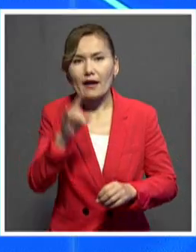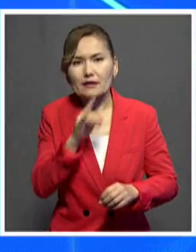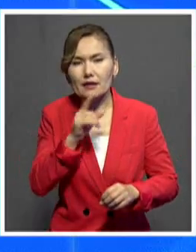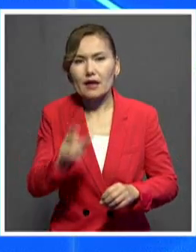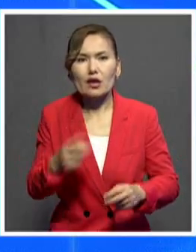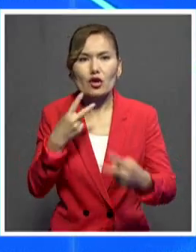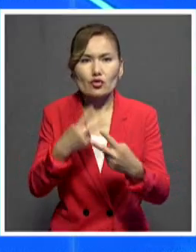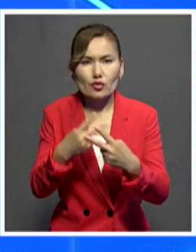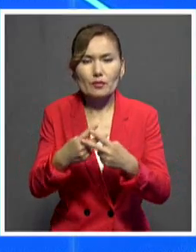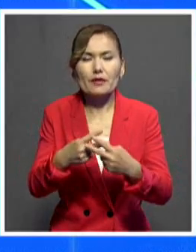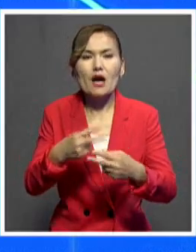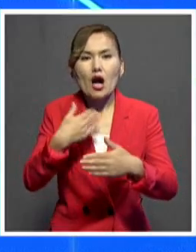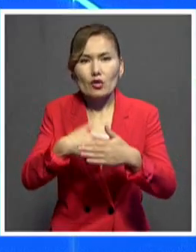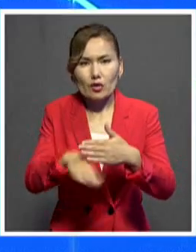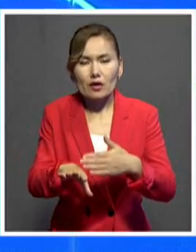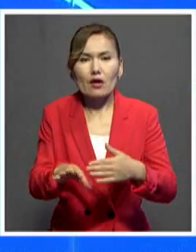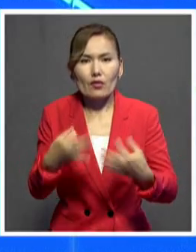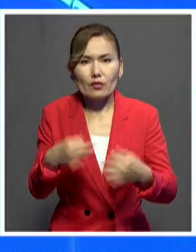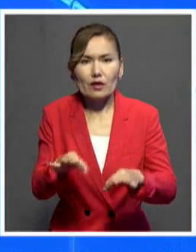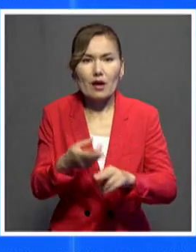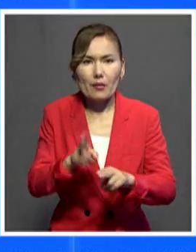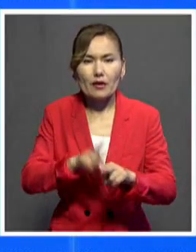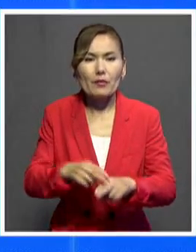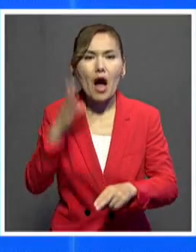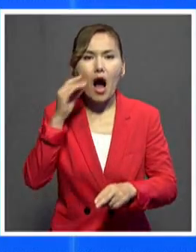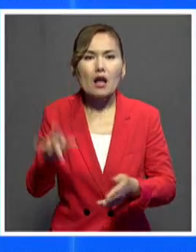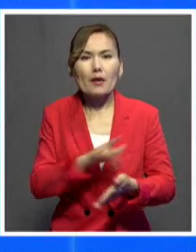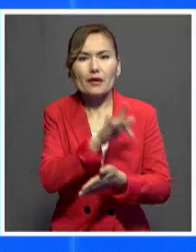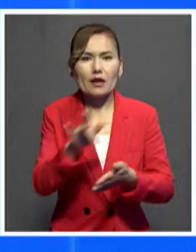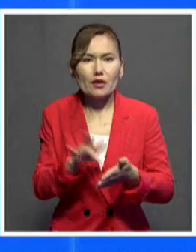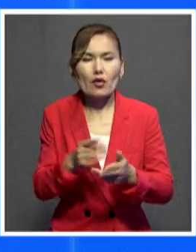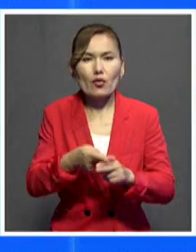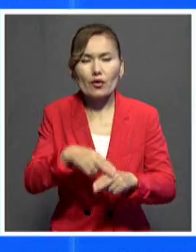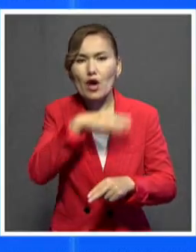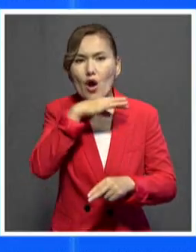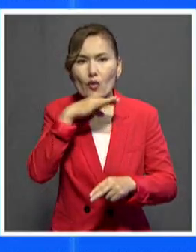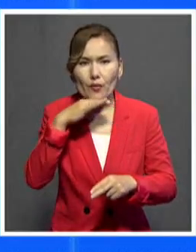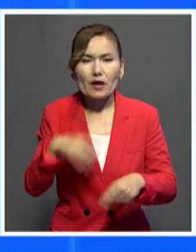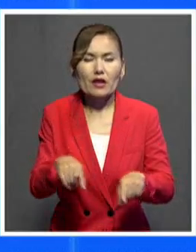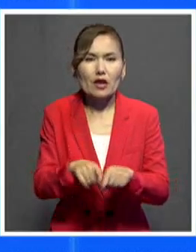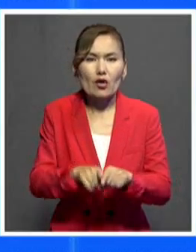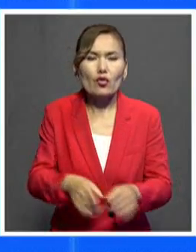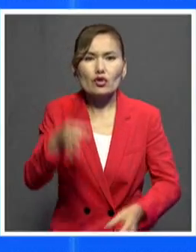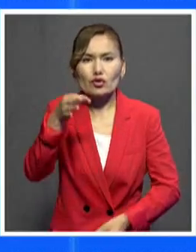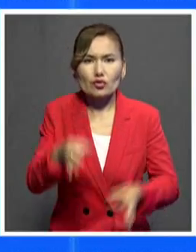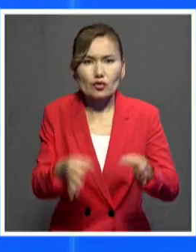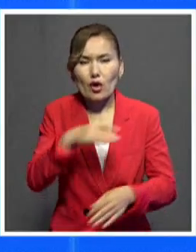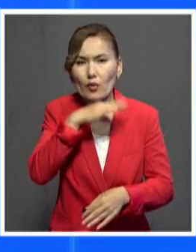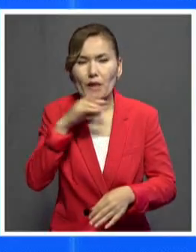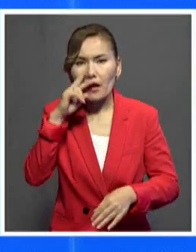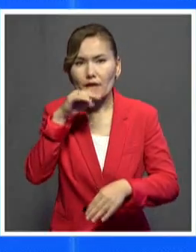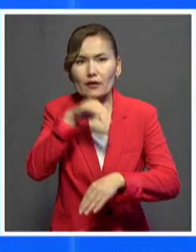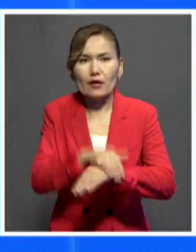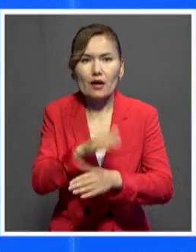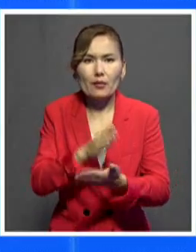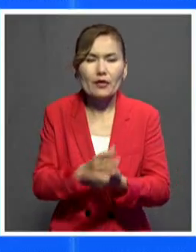алынғандардың судьялардың әділетсіз үкімі себеп. Мұндай жағдай әсіресе Алматы қаласында көп кездесе. Бұл туралы бүгін жоғары соттың